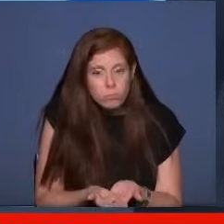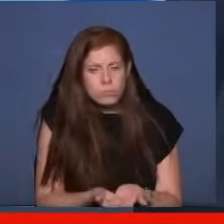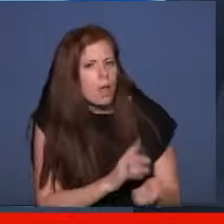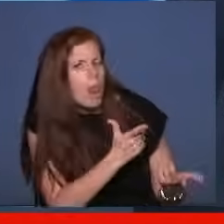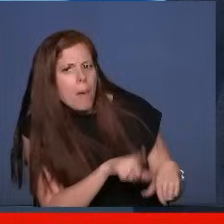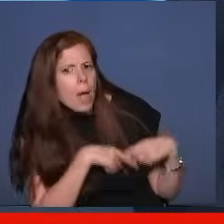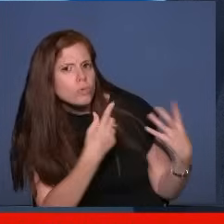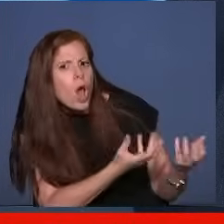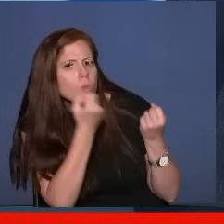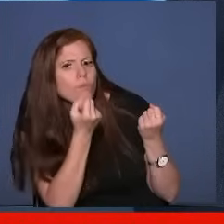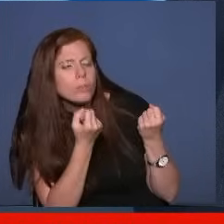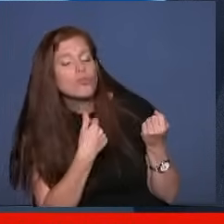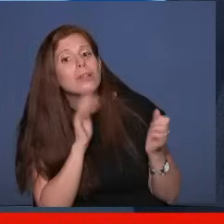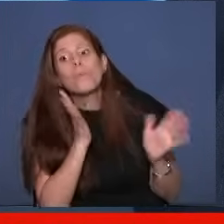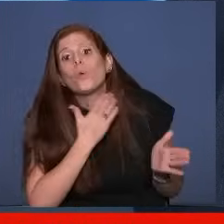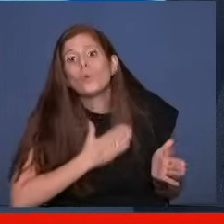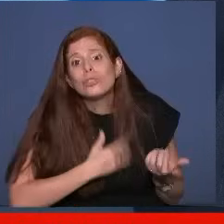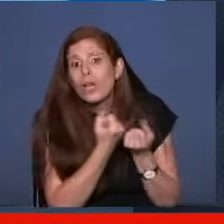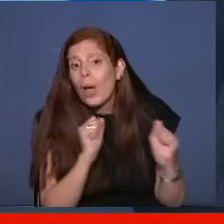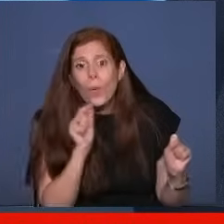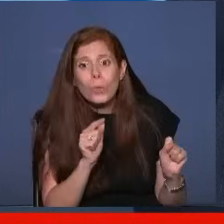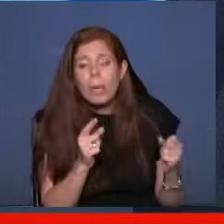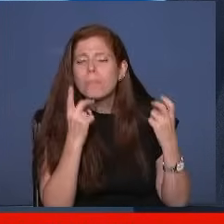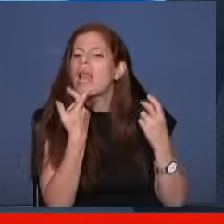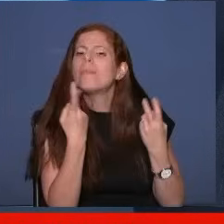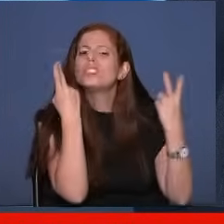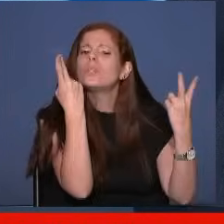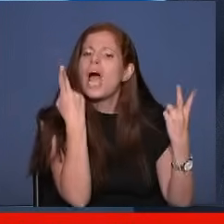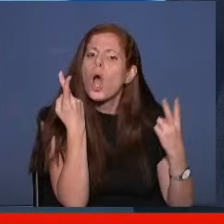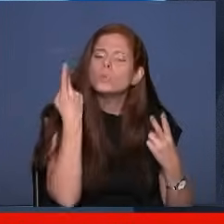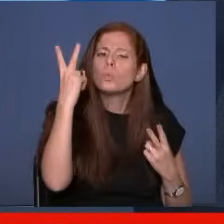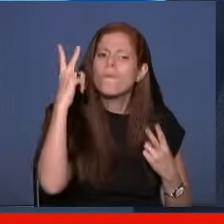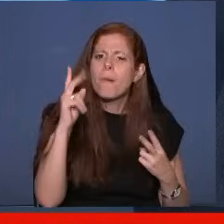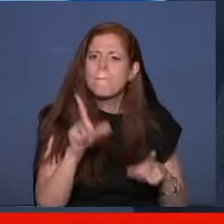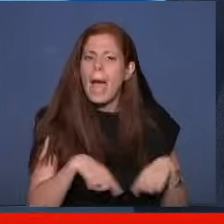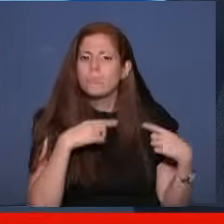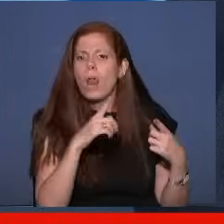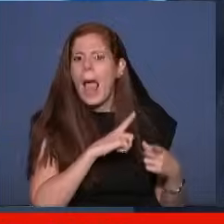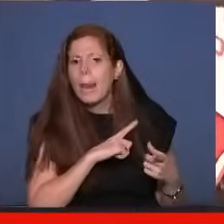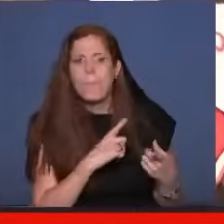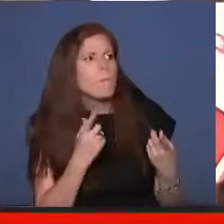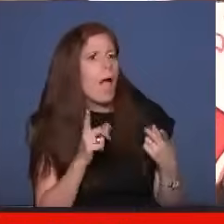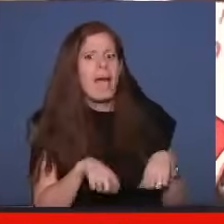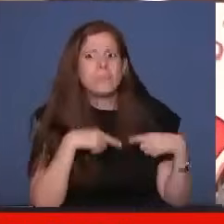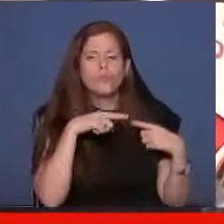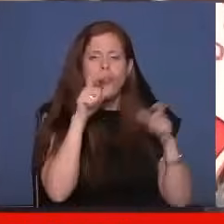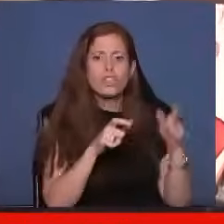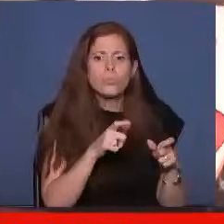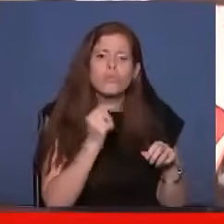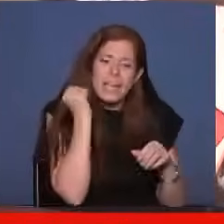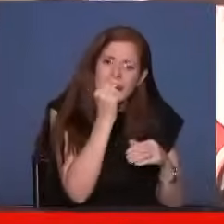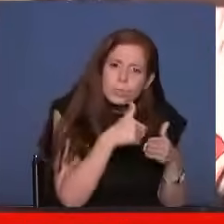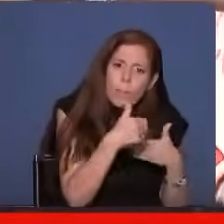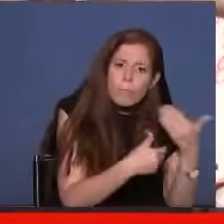החטופים שאני מאוד רוצה שישחררו אותם? יותר חשובים מהחיים של החיילים ומהחיים של אנשים שירצחו אחר כך. במשפחות